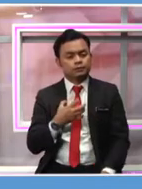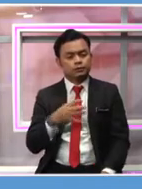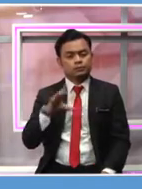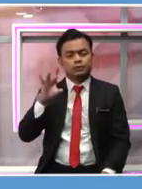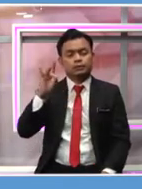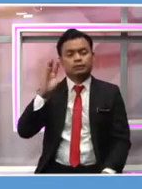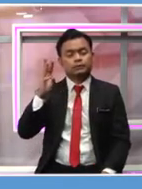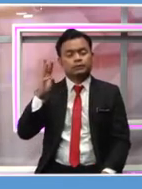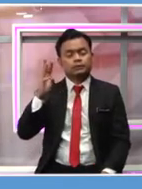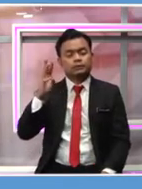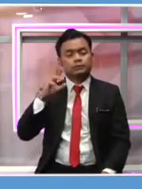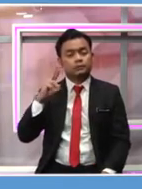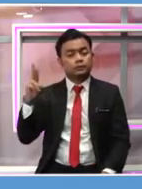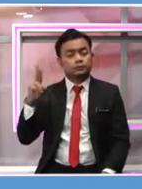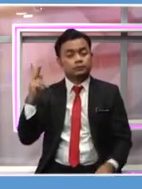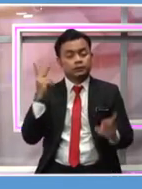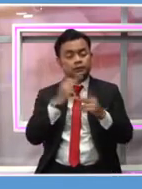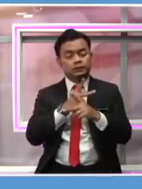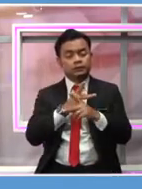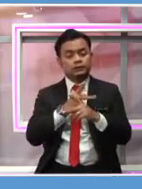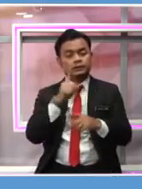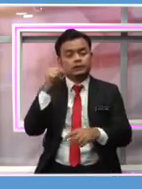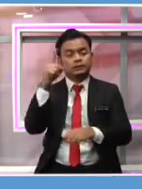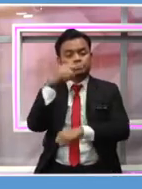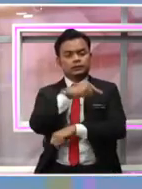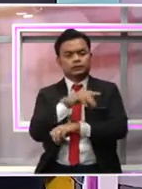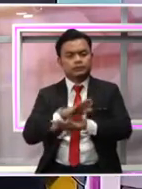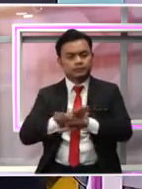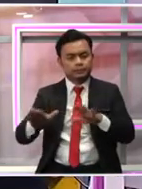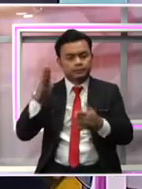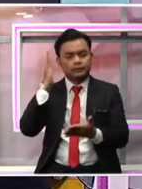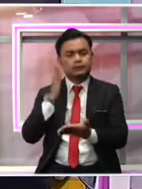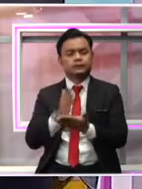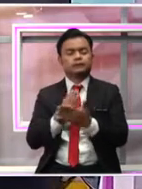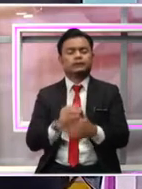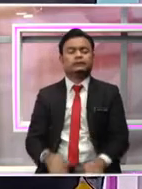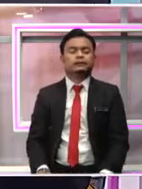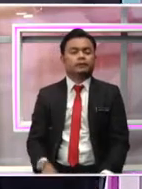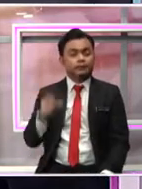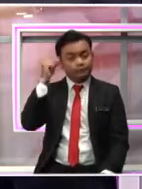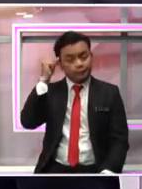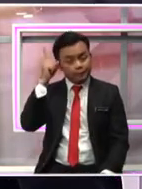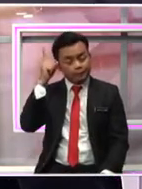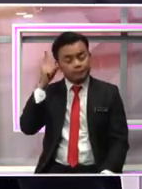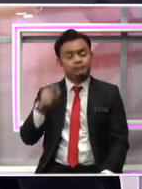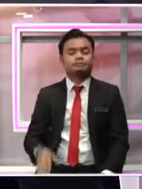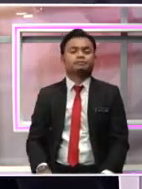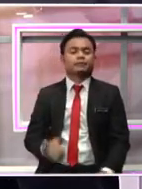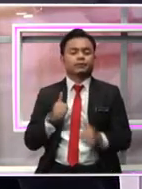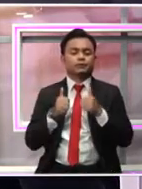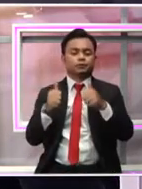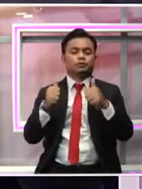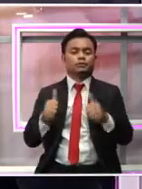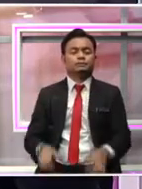86000 kali sehari tanpa henti Fanta bisa paham Alhamdulillah dan